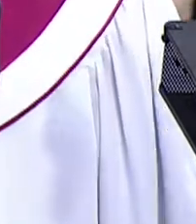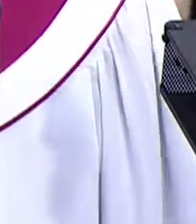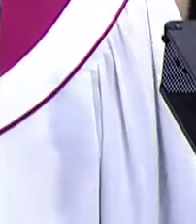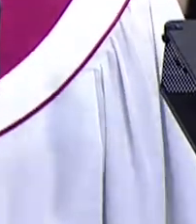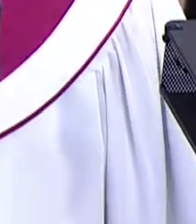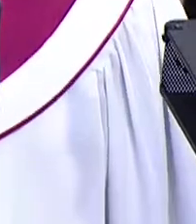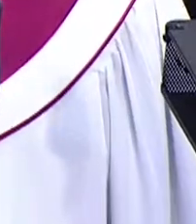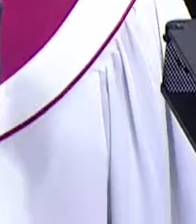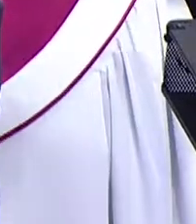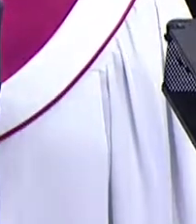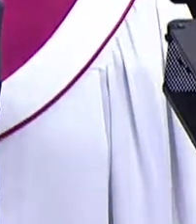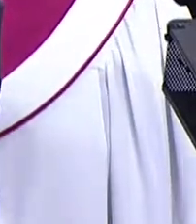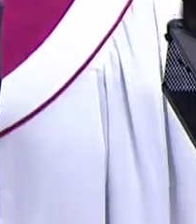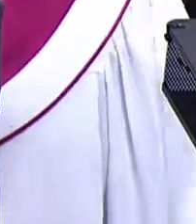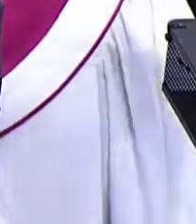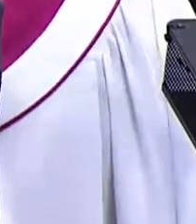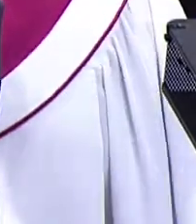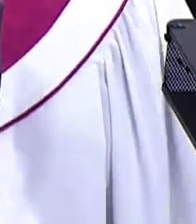아